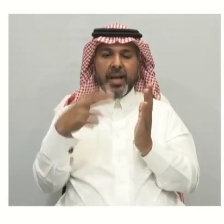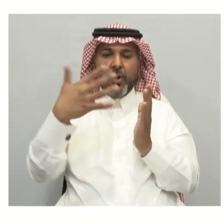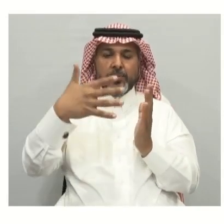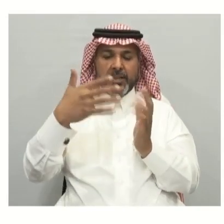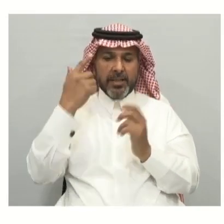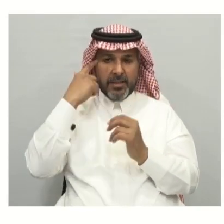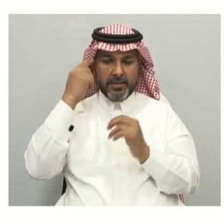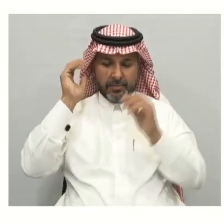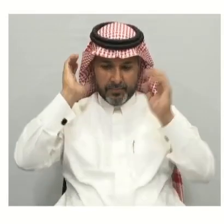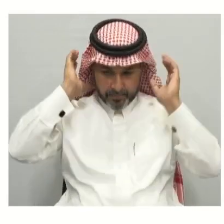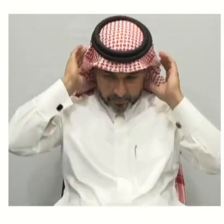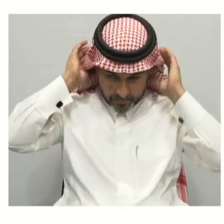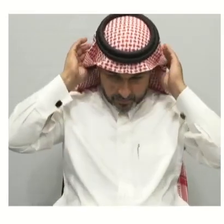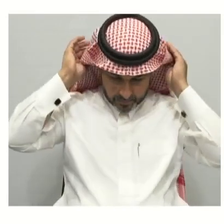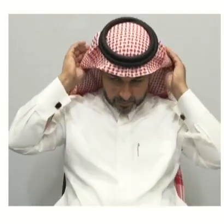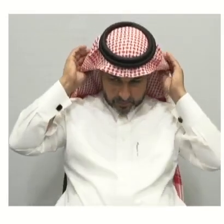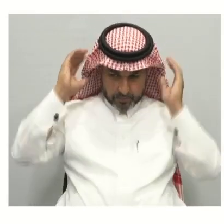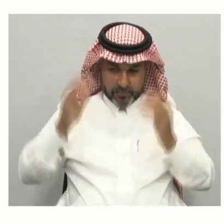150 صفحه